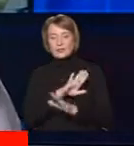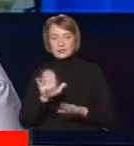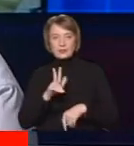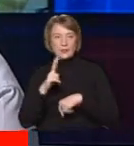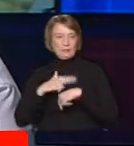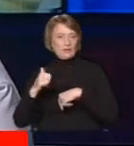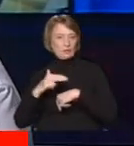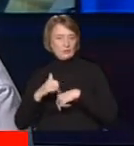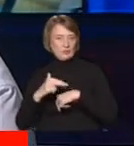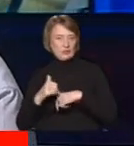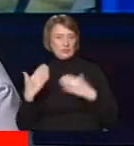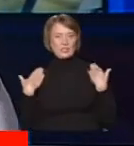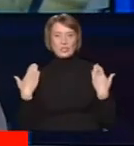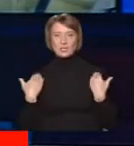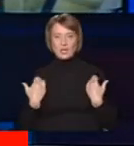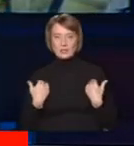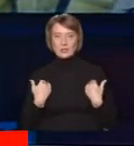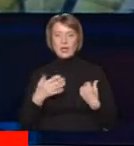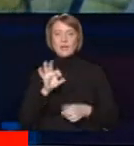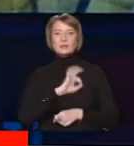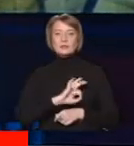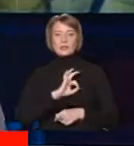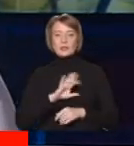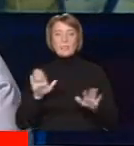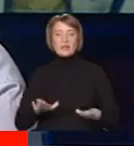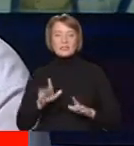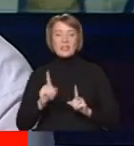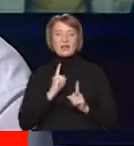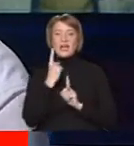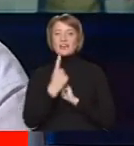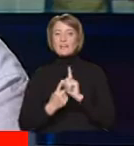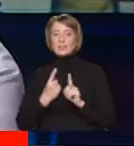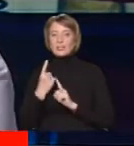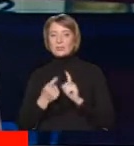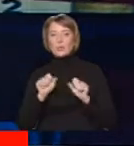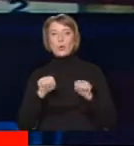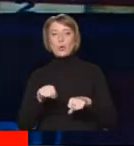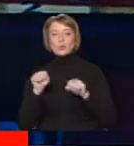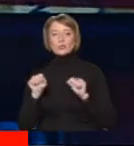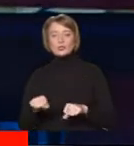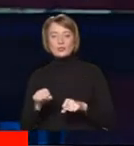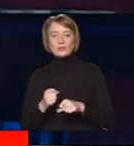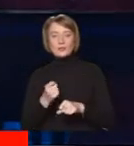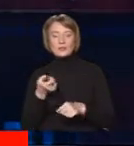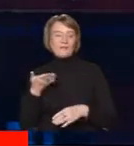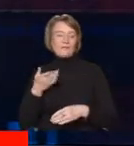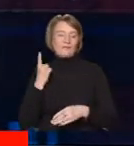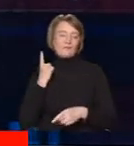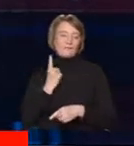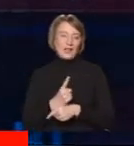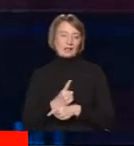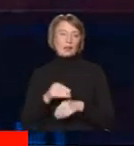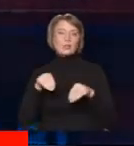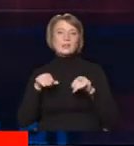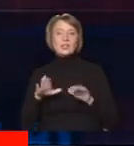поліції. Це широке використання місцевих референдумів. І за рахунок місцевого референдуму можливість накладати вето на